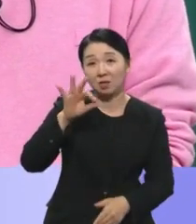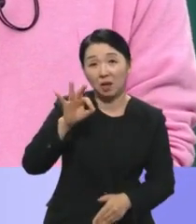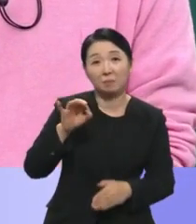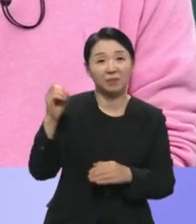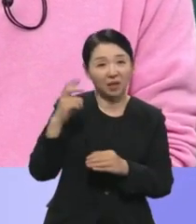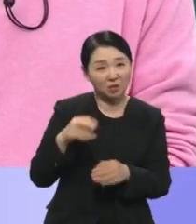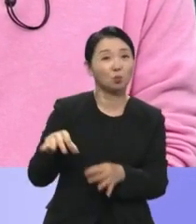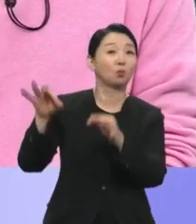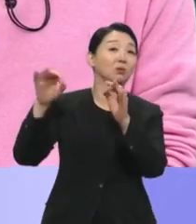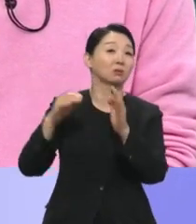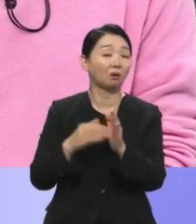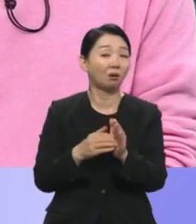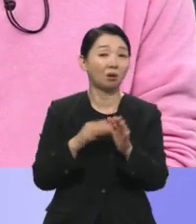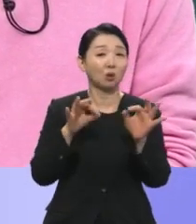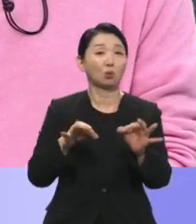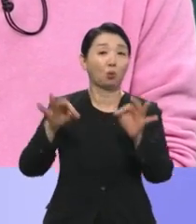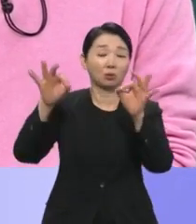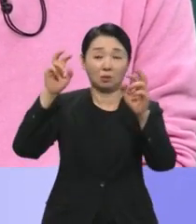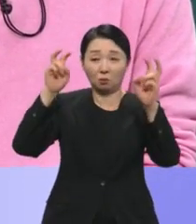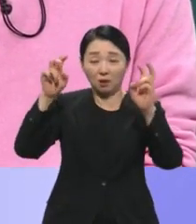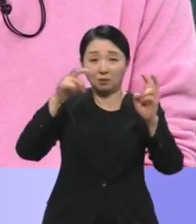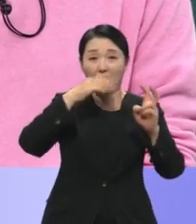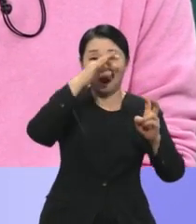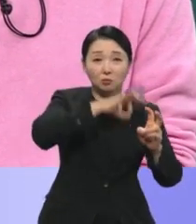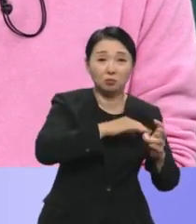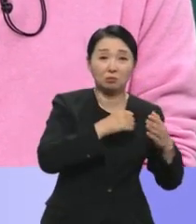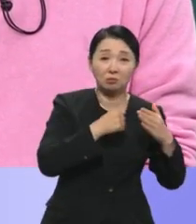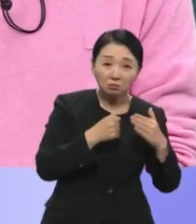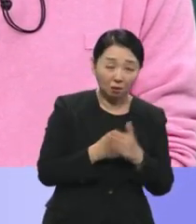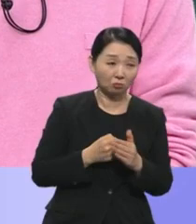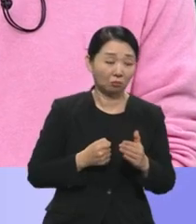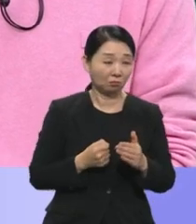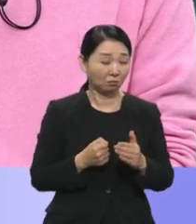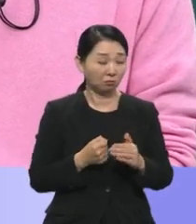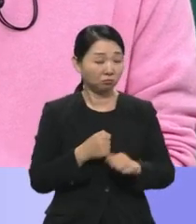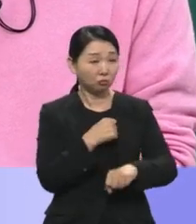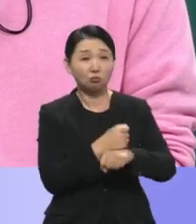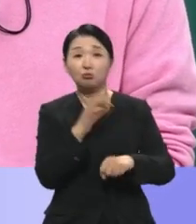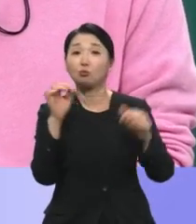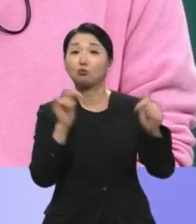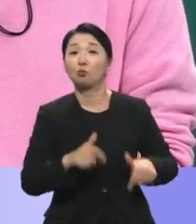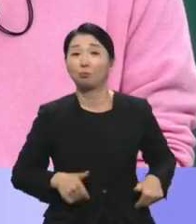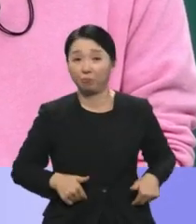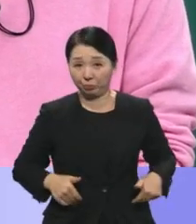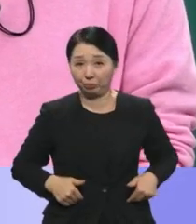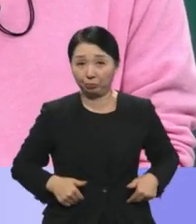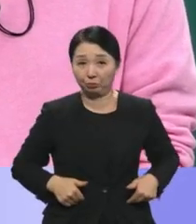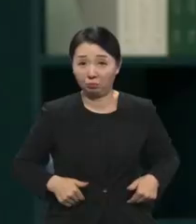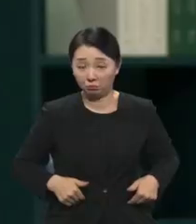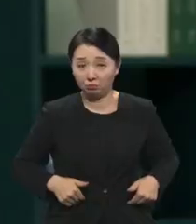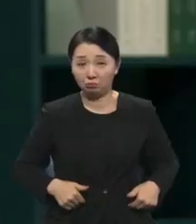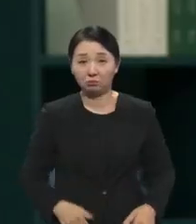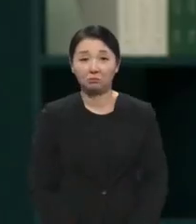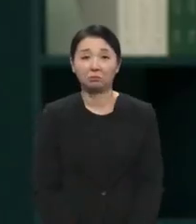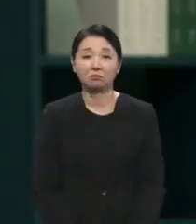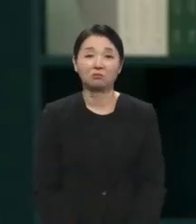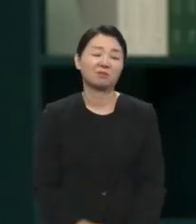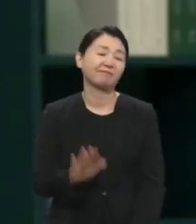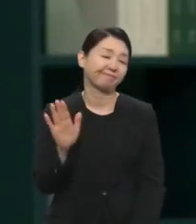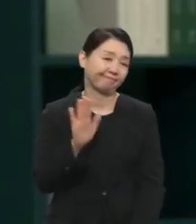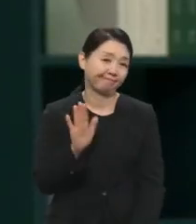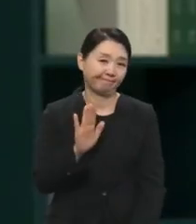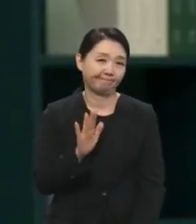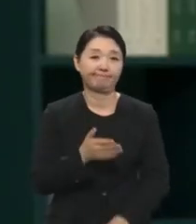거예요 가격인상이 이제 업체들 수익 때문이면 일단 이거 수수료를 좀 줄이면 되는 거 아닌가라고 생각을 하는데 그게